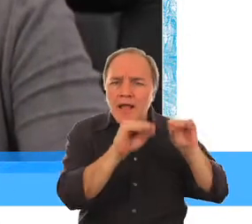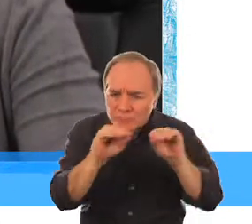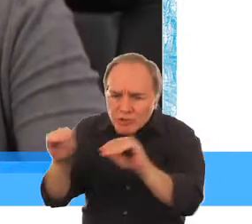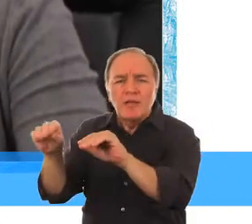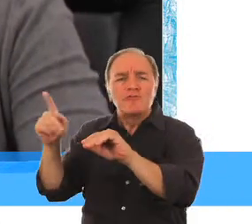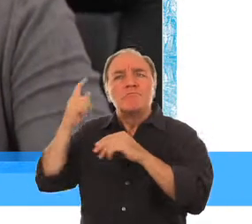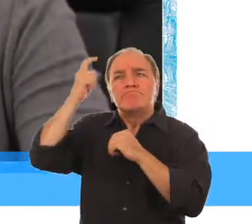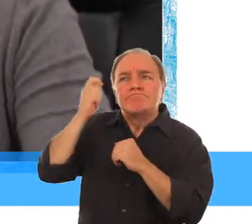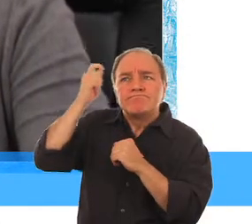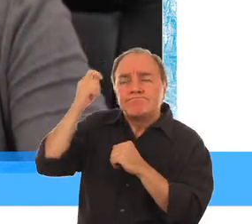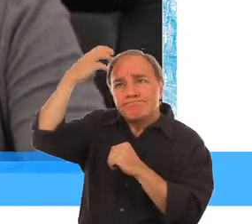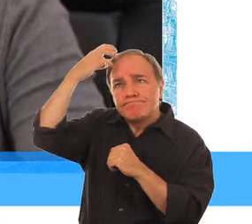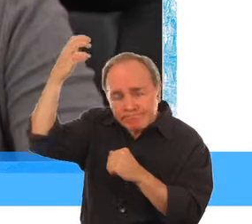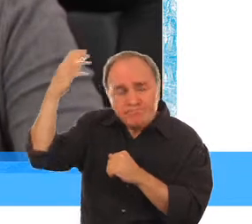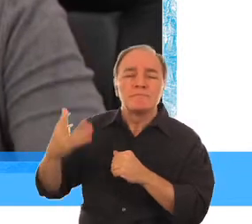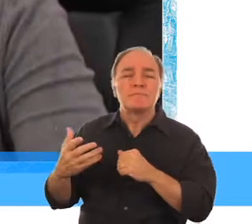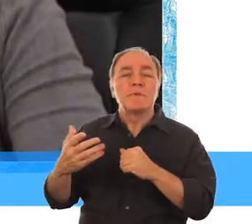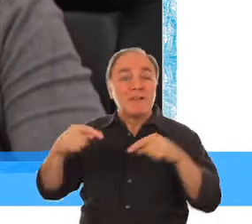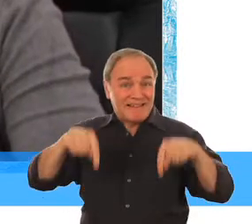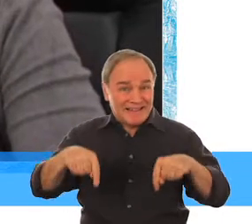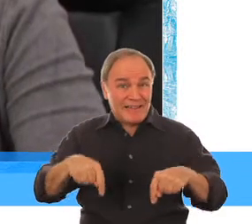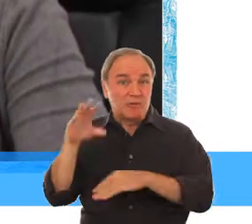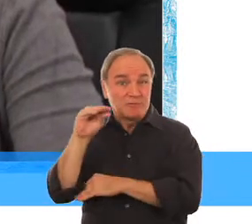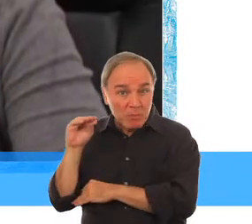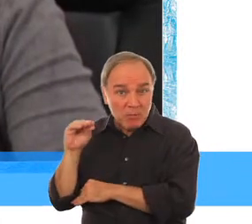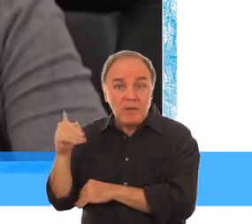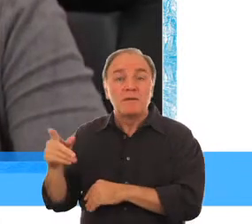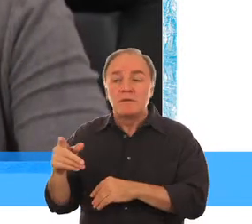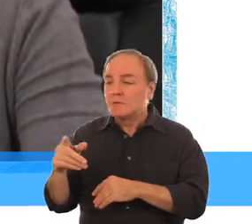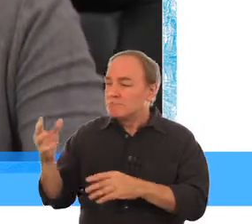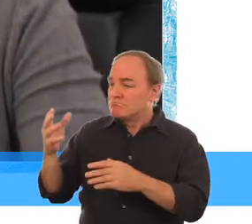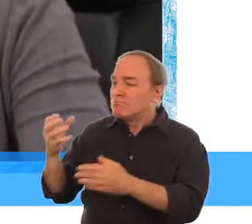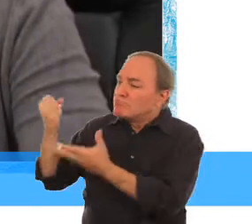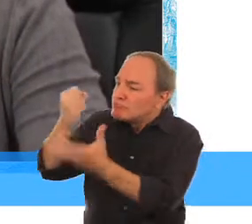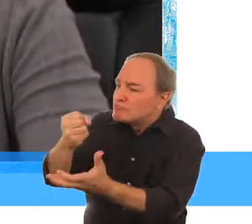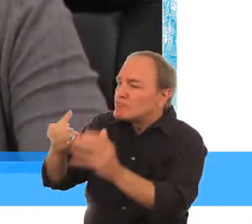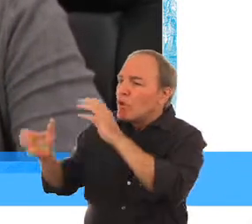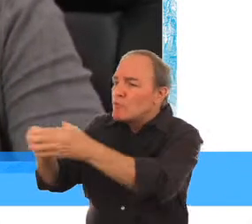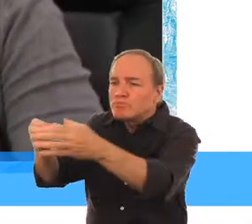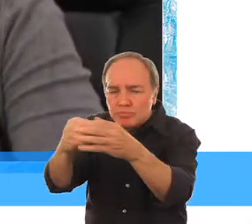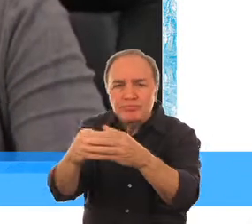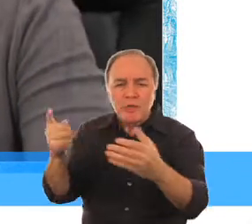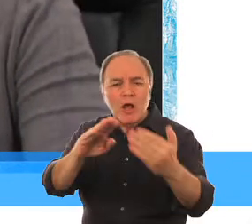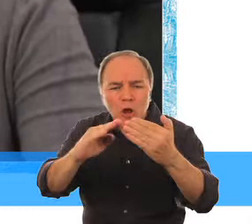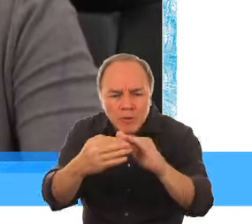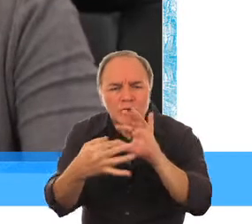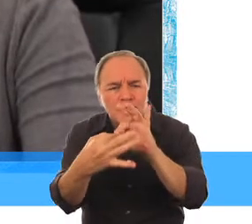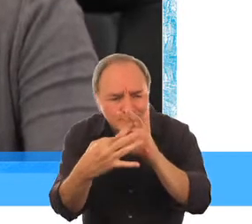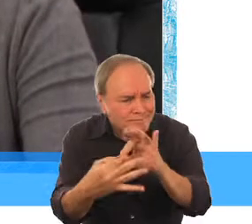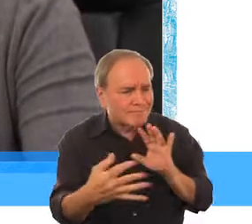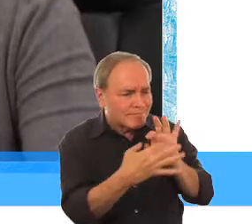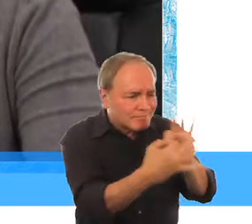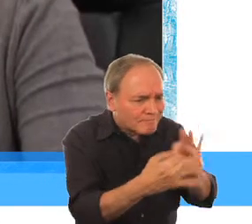santé, l'éducation, la protection sociale et les systèmes de protection des enfants dans le pays, en collaboration avec les donateurs, les